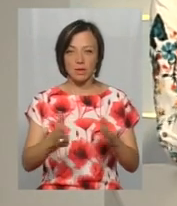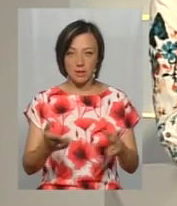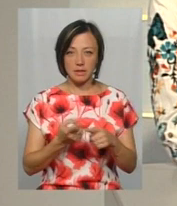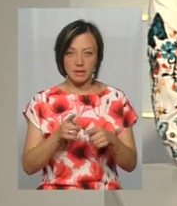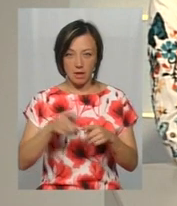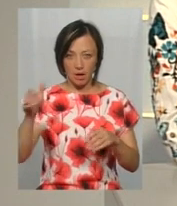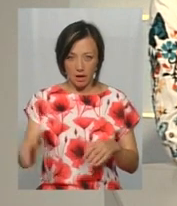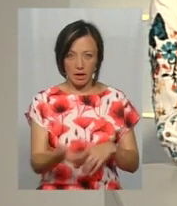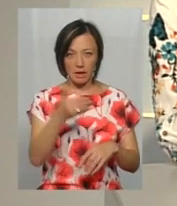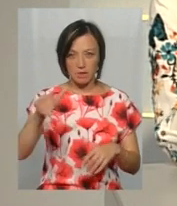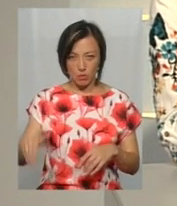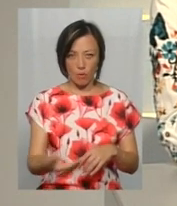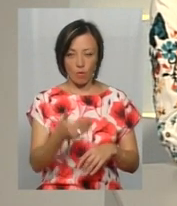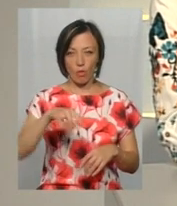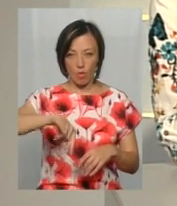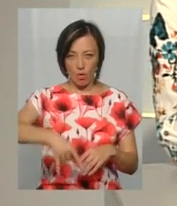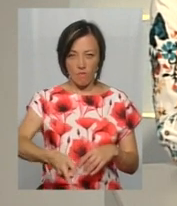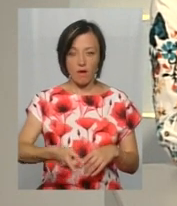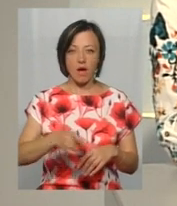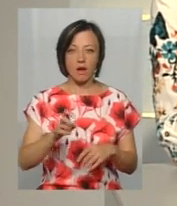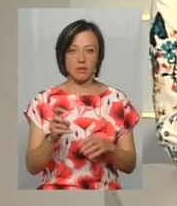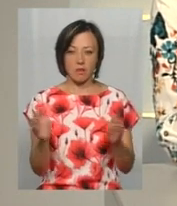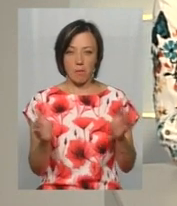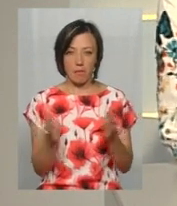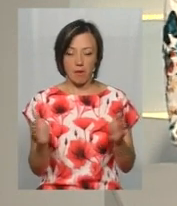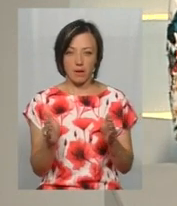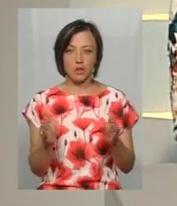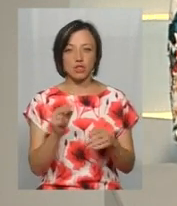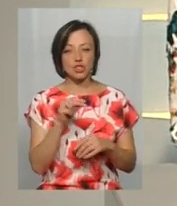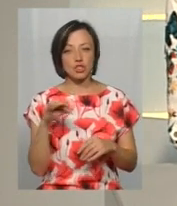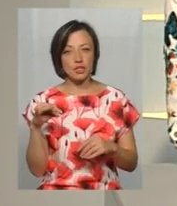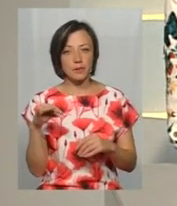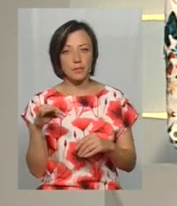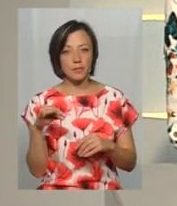ж рельс-котловани, я так розумію, вони досить немалі. Чи